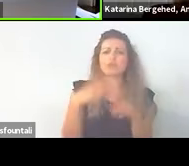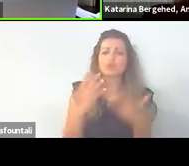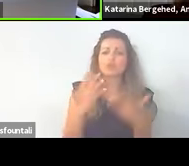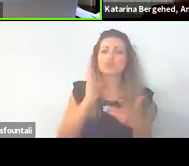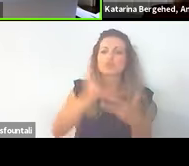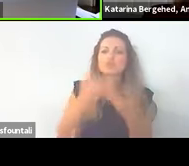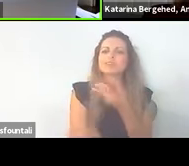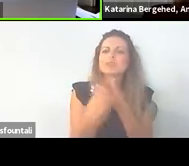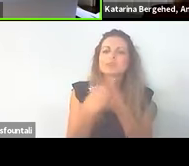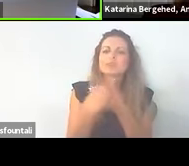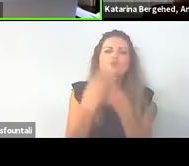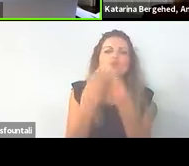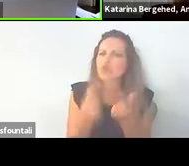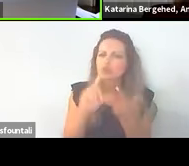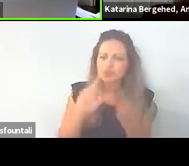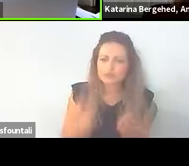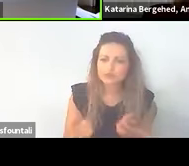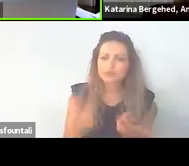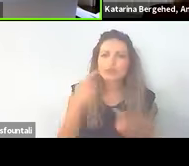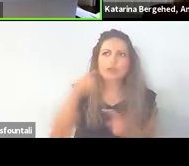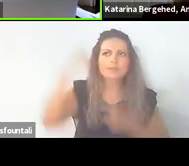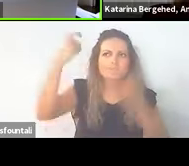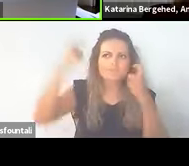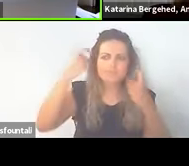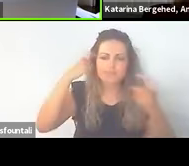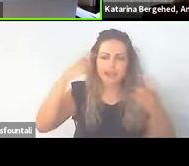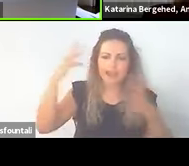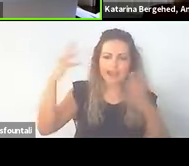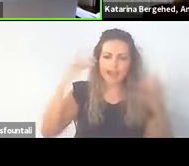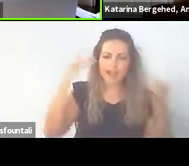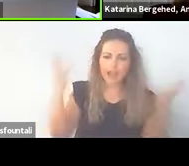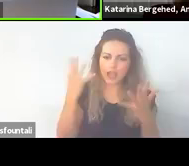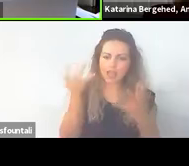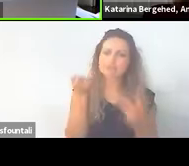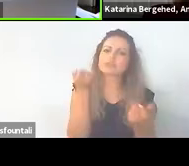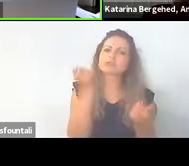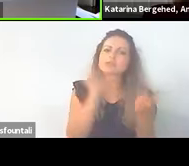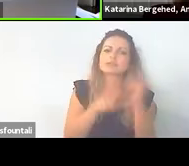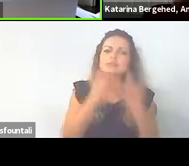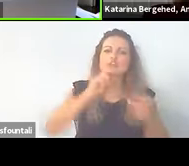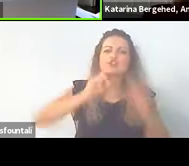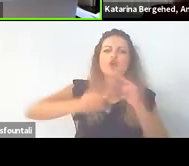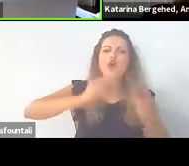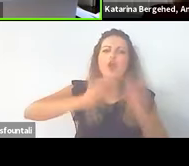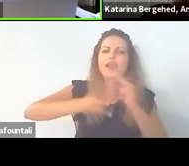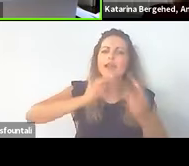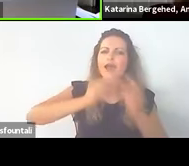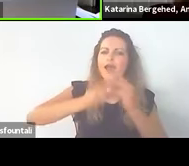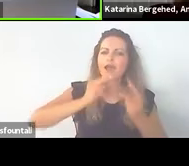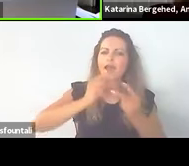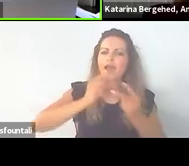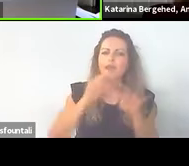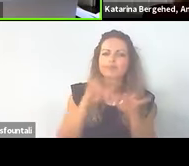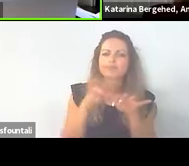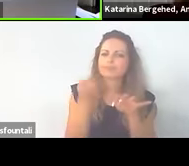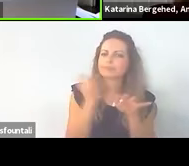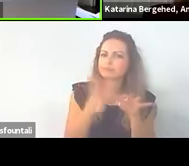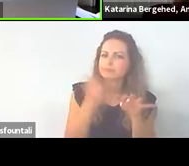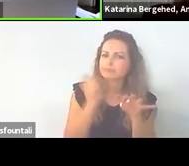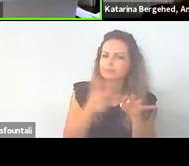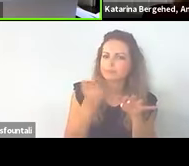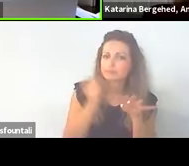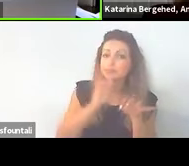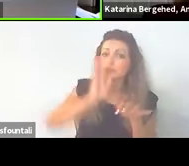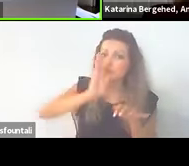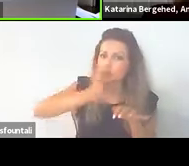τους προβληματισμούς και τις σκέψεις σας στα σχόλια που βλέπετε κάτω από το βίντεο της εκδήλωσης. Μετά το τέλος των ομιλιών και όσο ο